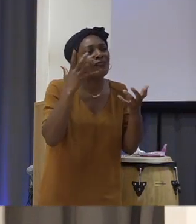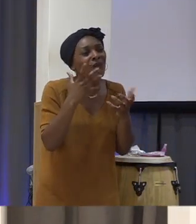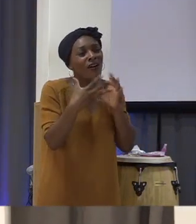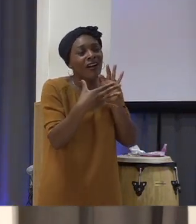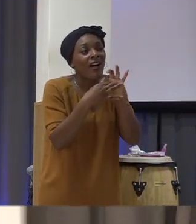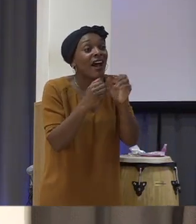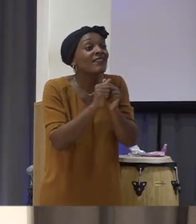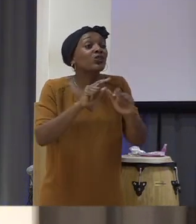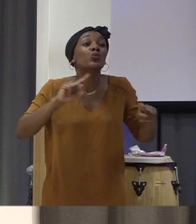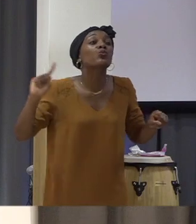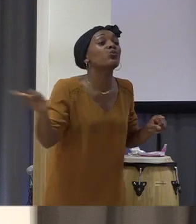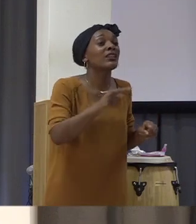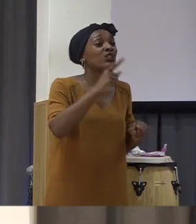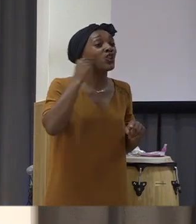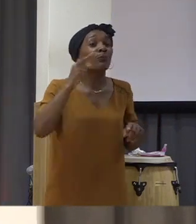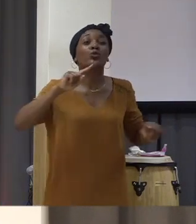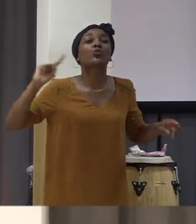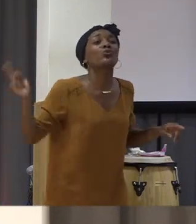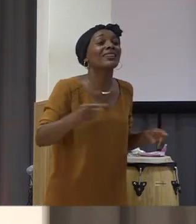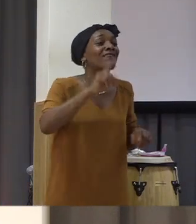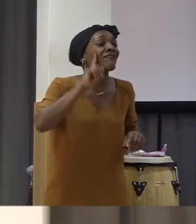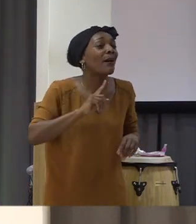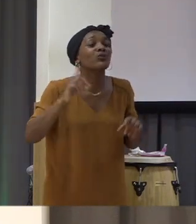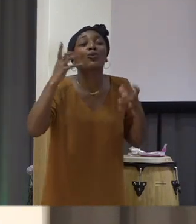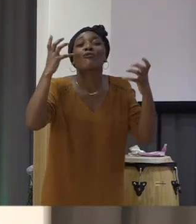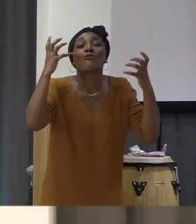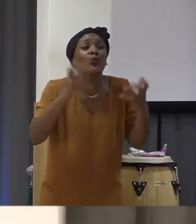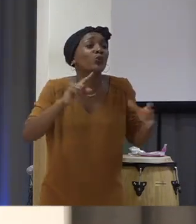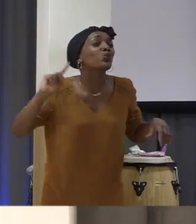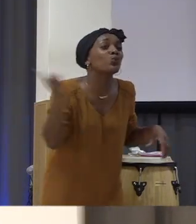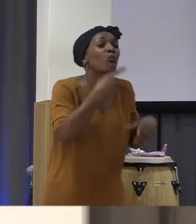avec tous les hommes, avec toutes les femmes. Le désir de Dieu, c'est que tous les hommes soient